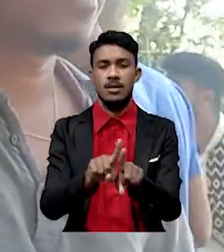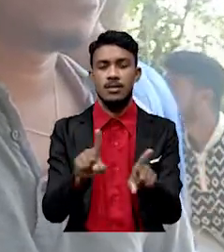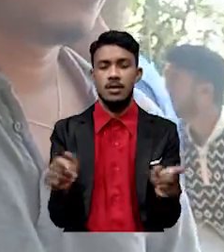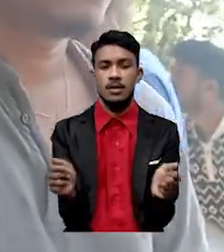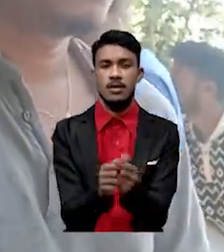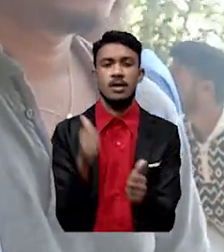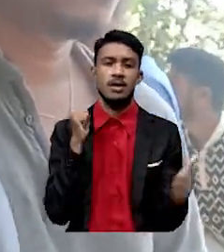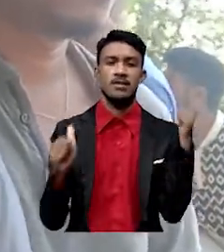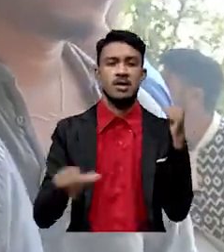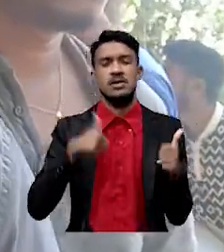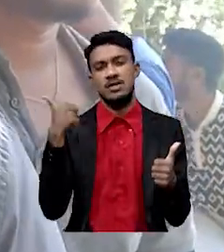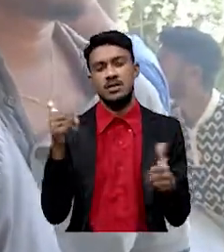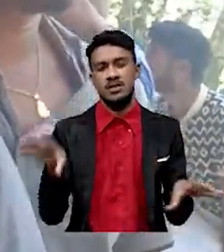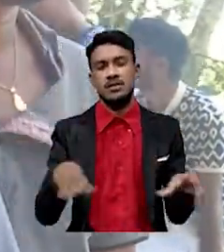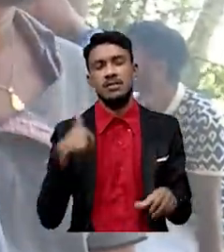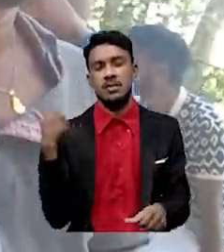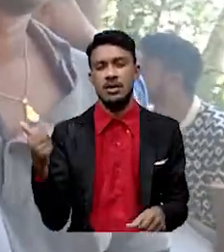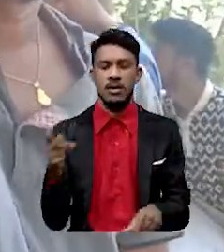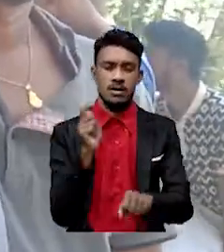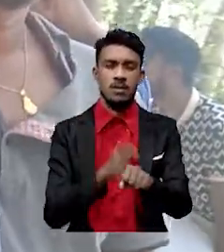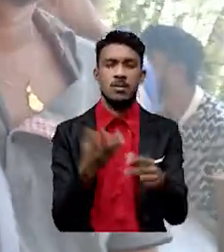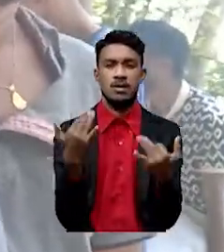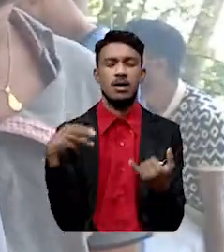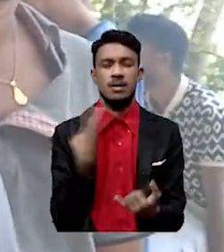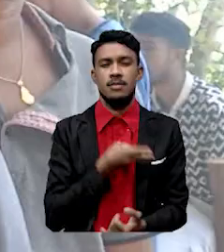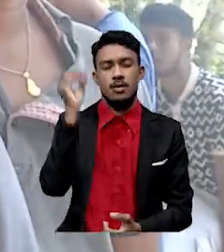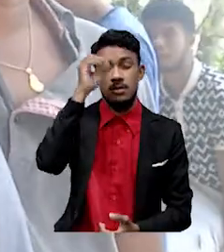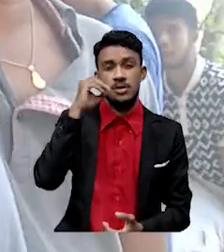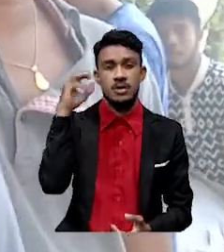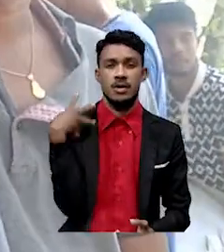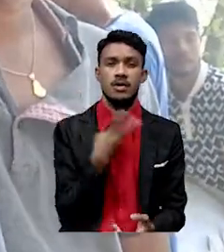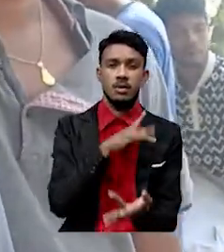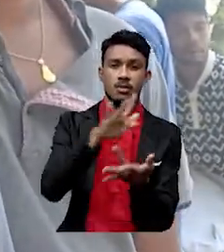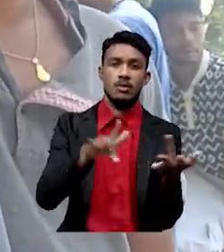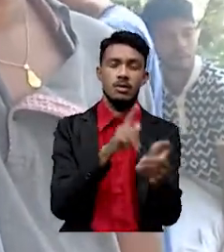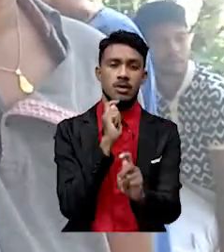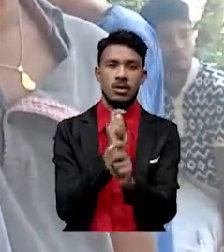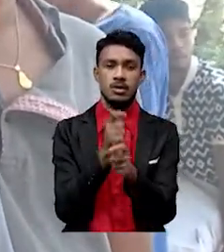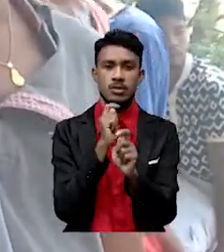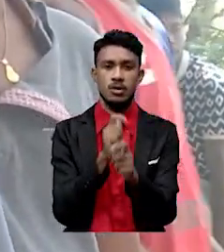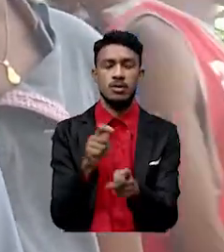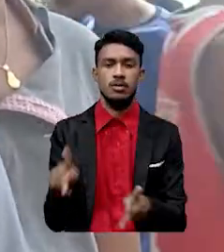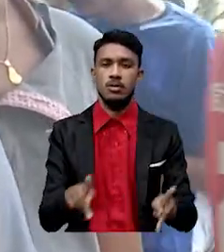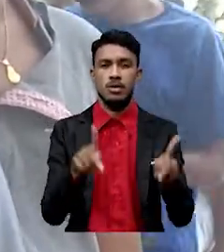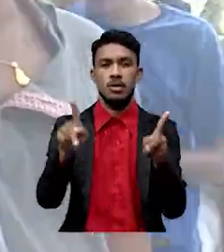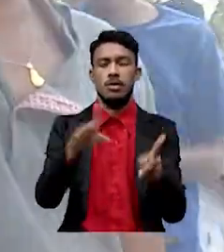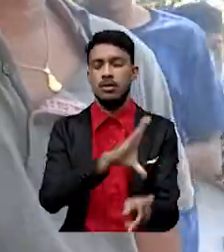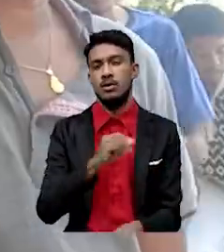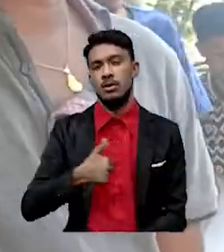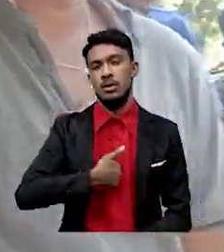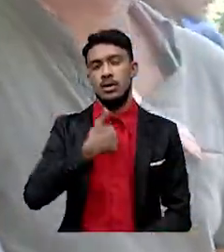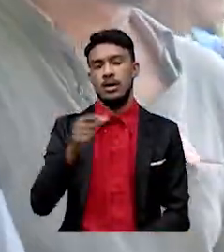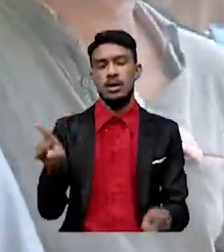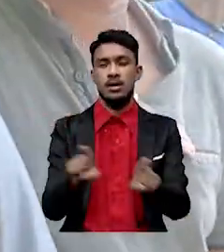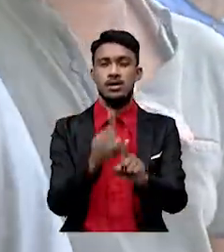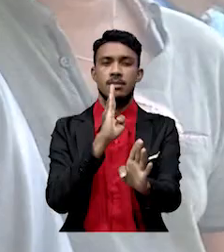selo. Tamane durante ini kami observe hela kata kita ni movement transport publik no privado sir iliu hane sambi sir